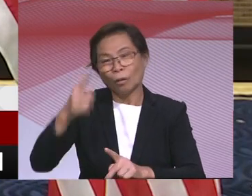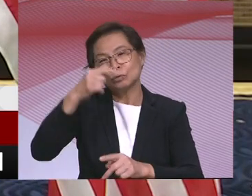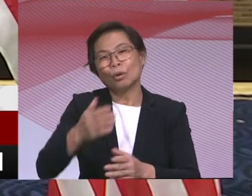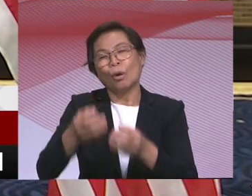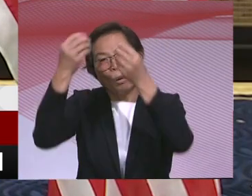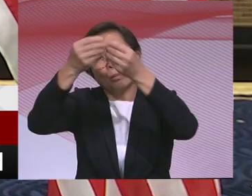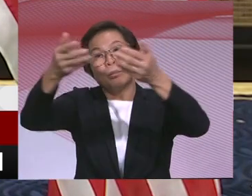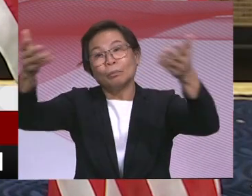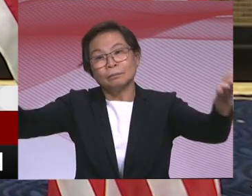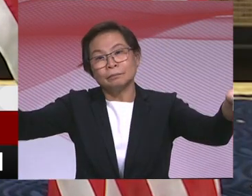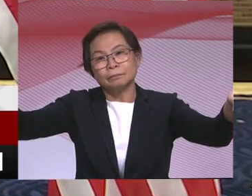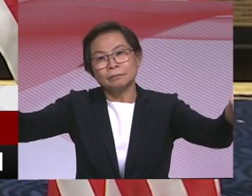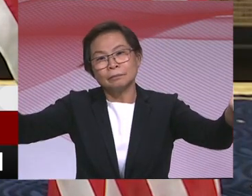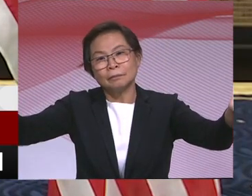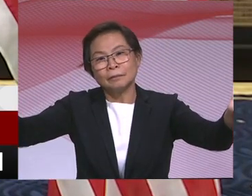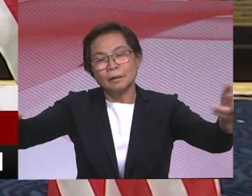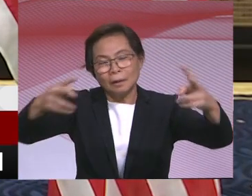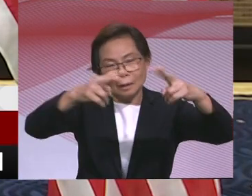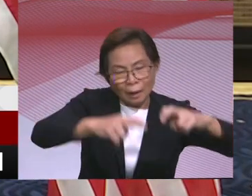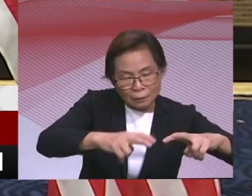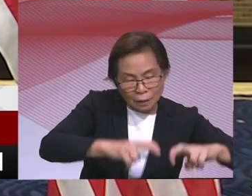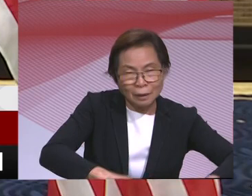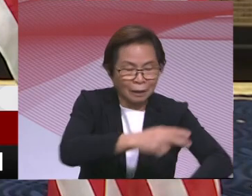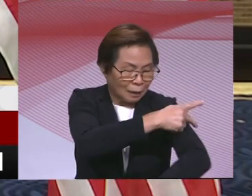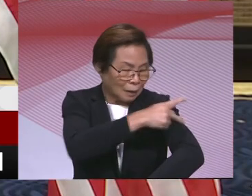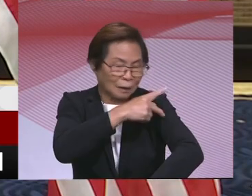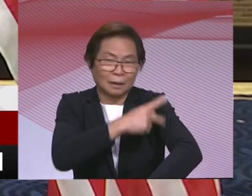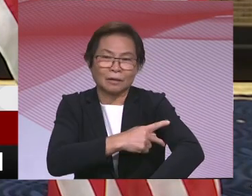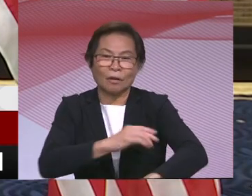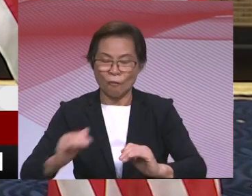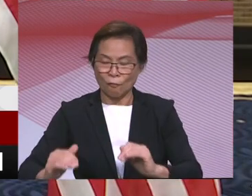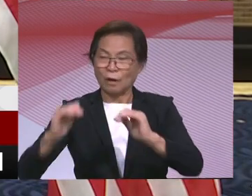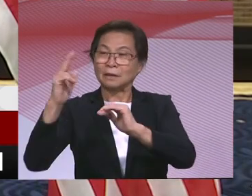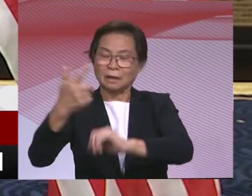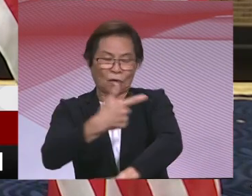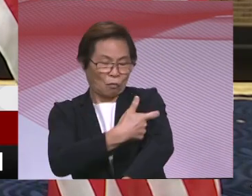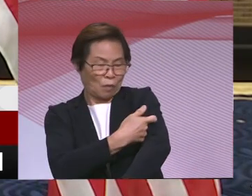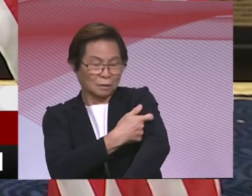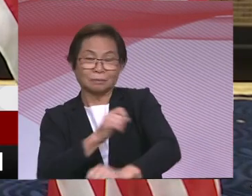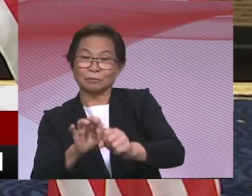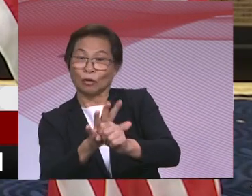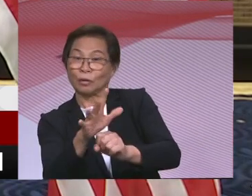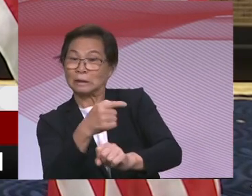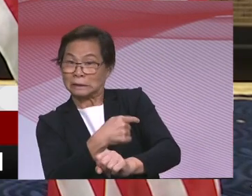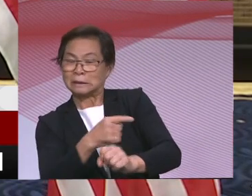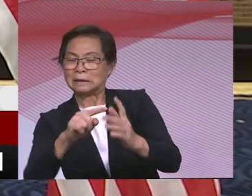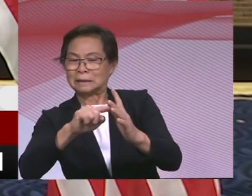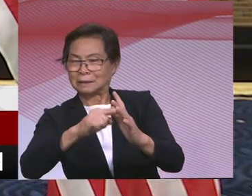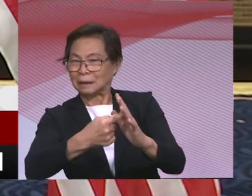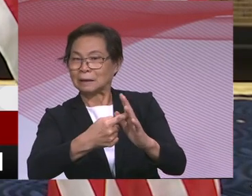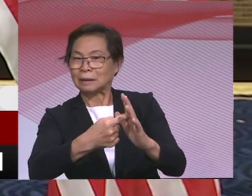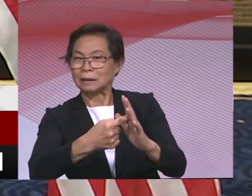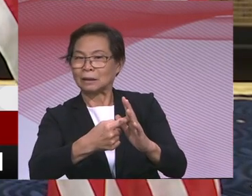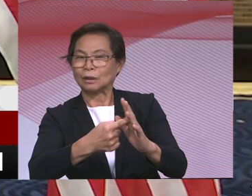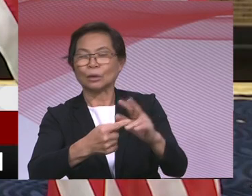mengungkapkan bahwa kajian clinical facsimile koobits 12 akan bermula